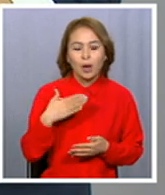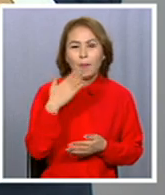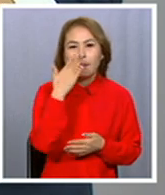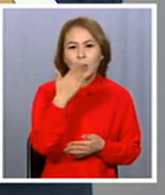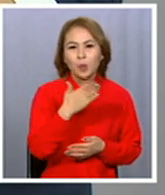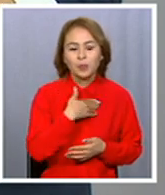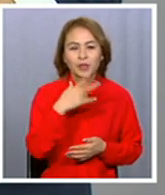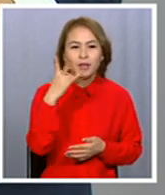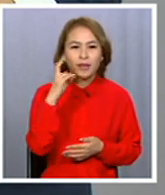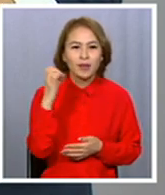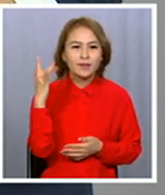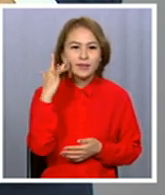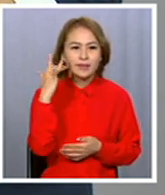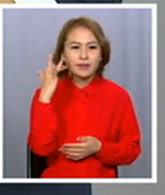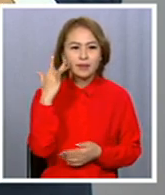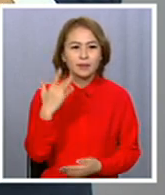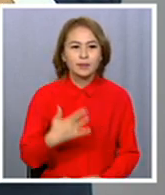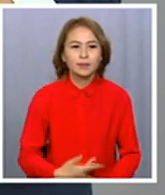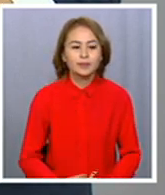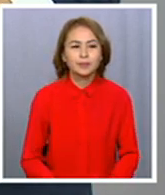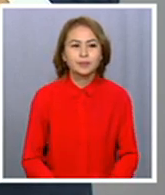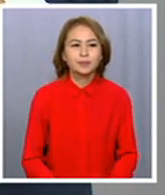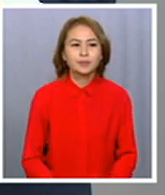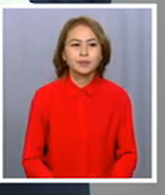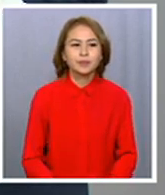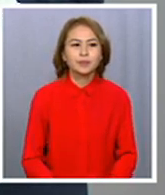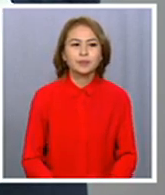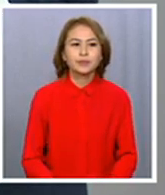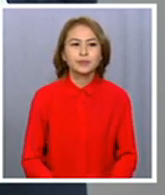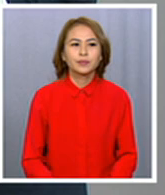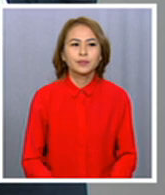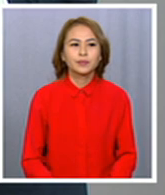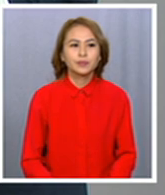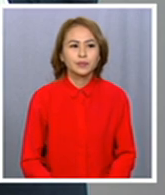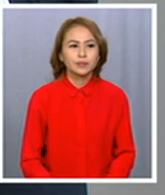полюбите навсегда. Это первый совет. Молодцы!